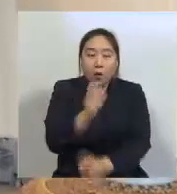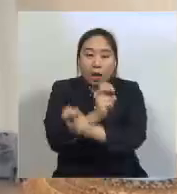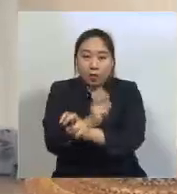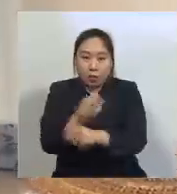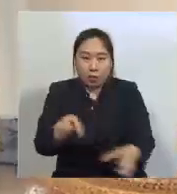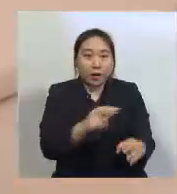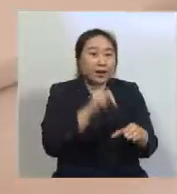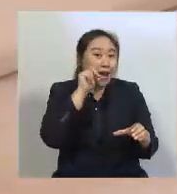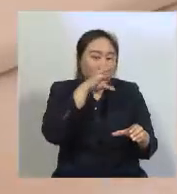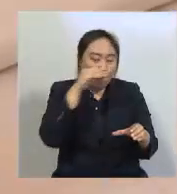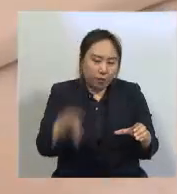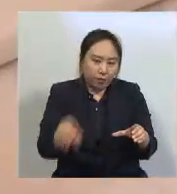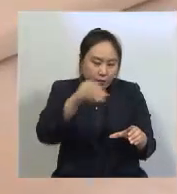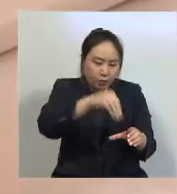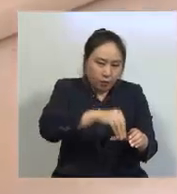เก็บใส่โกฏ